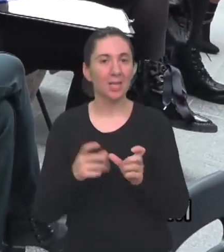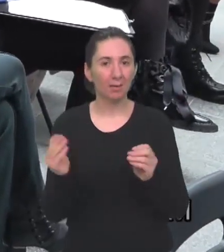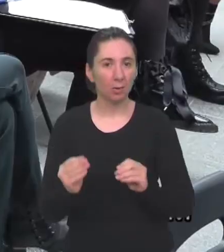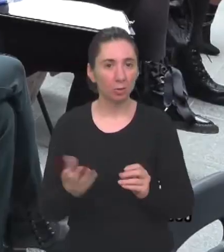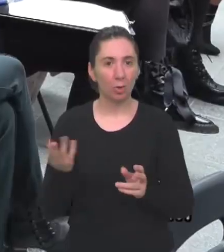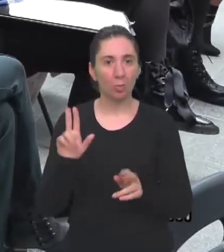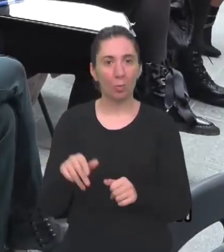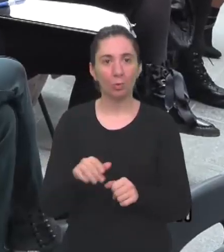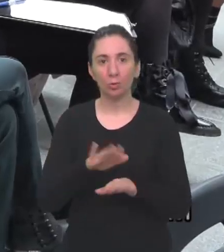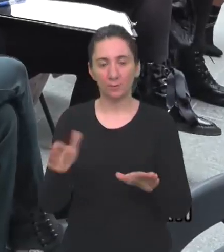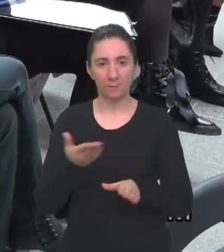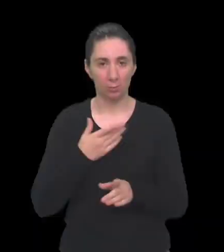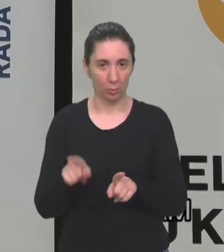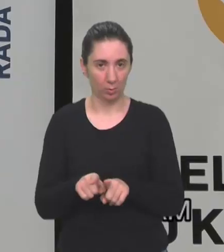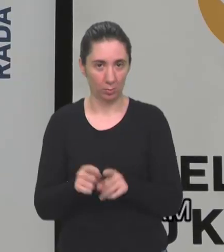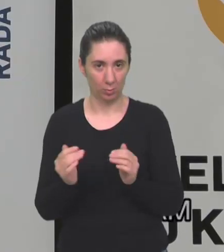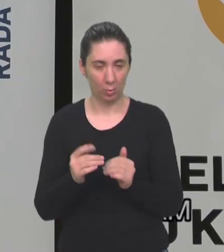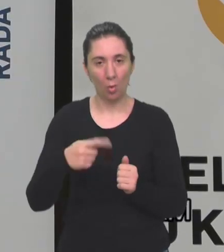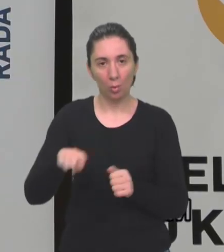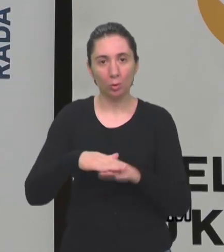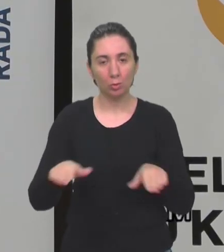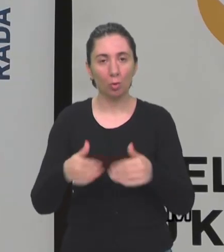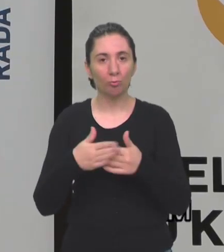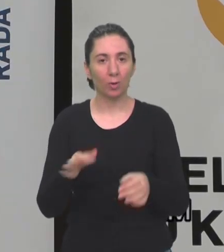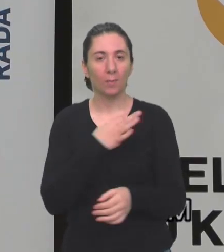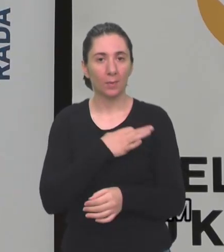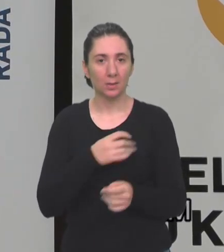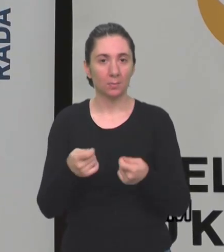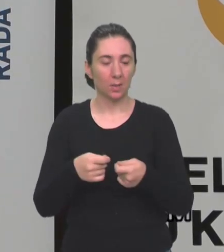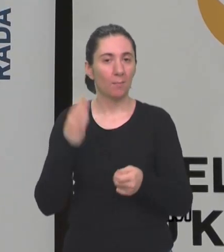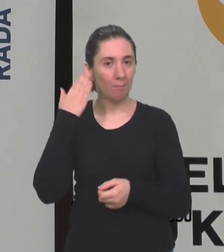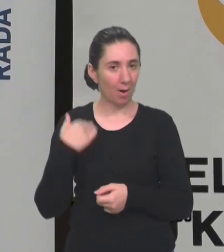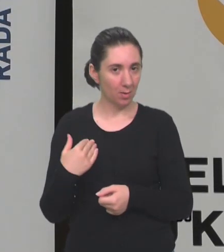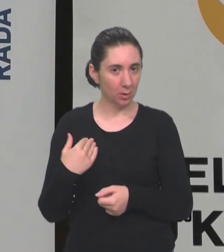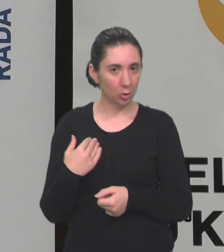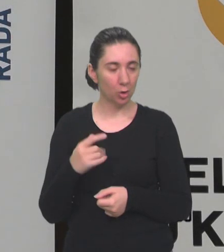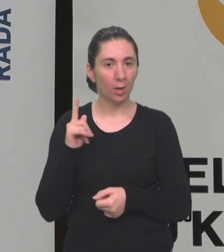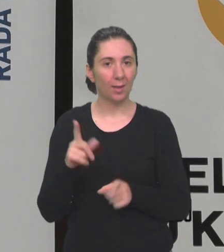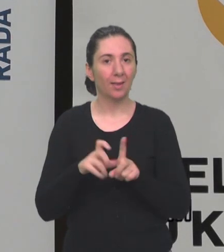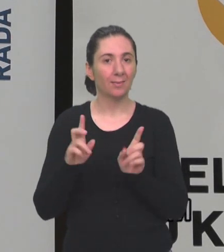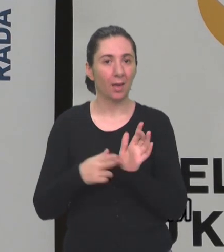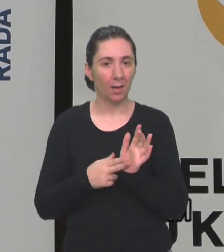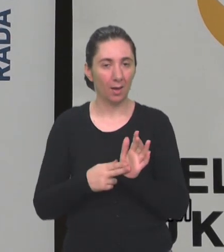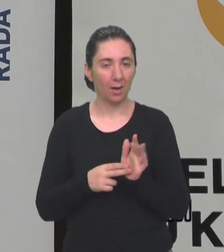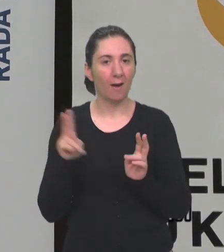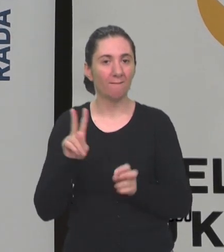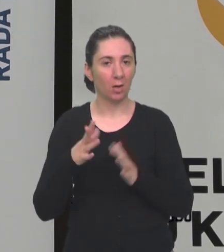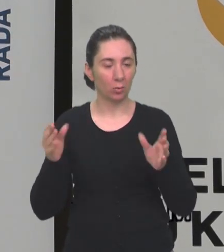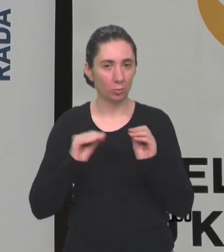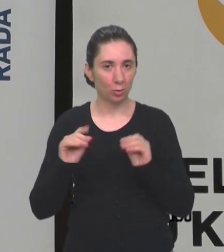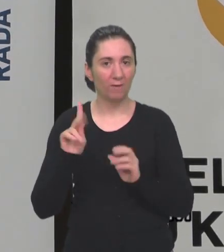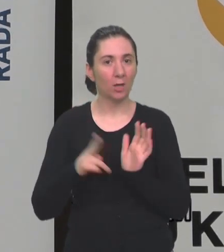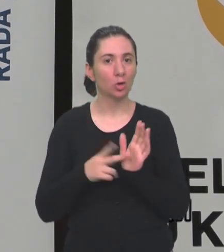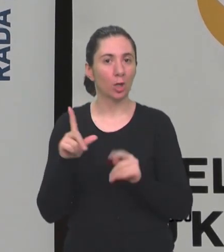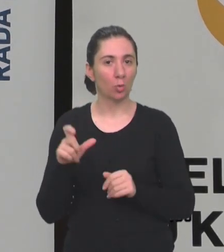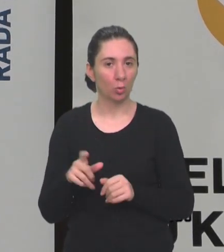kako bi bili pristupačna destinacija. Inače su okrugli stol otvorili predsjednica Saveza Blaženka Presećan i dekan veleučilišta u Karlovcu Ivan